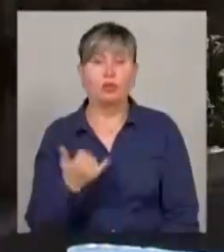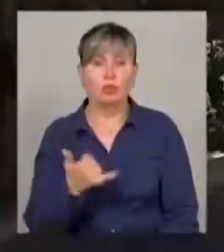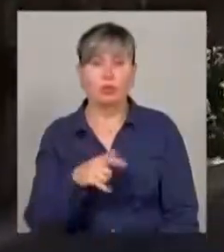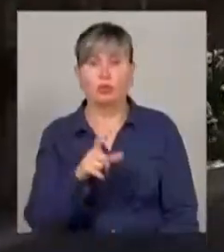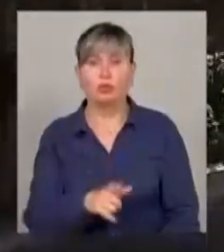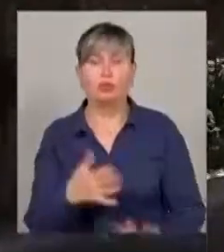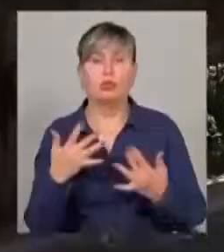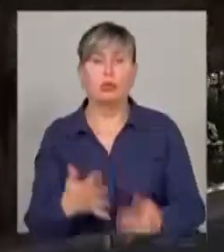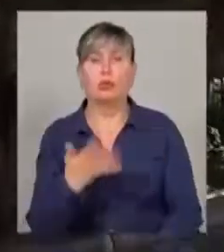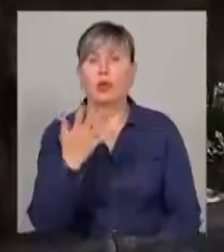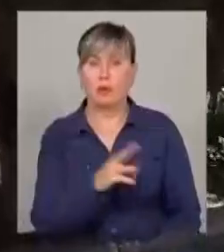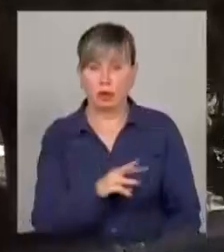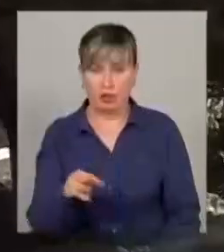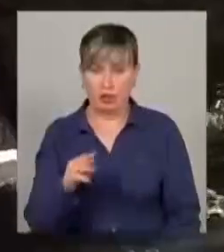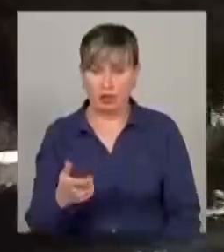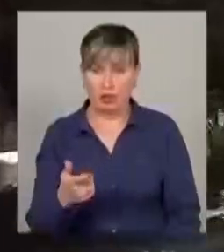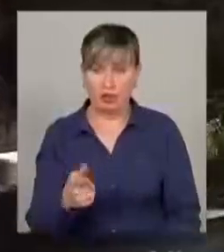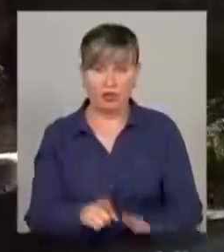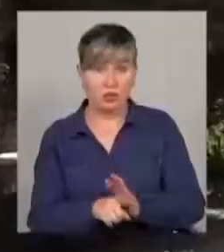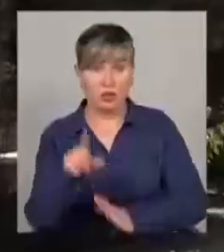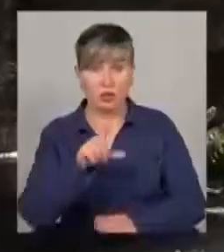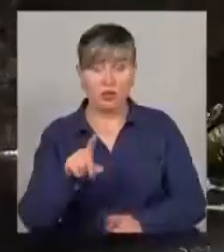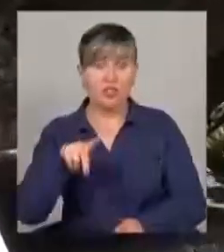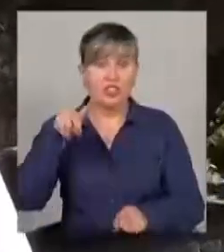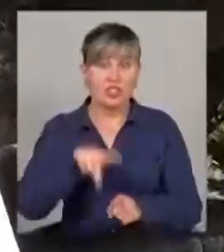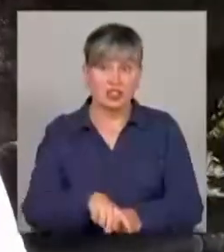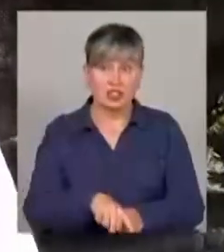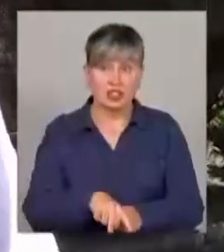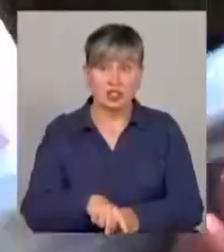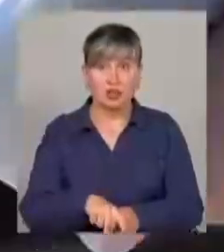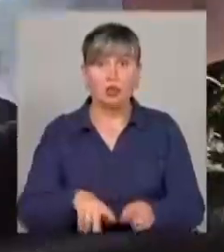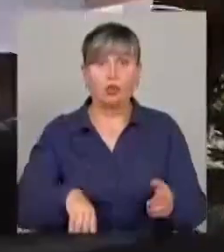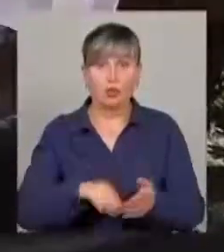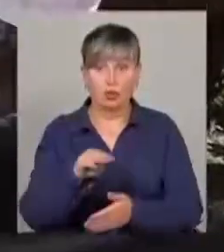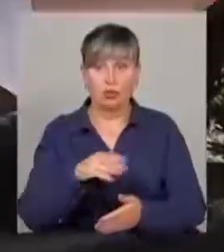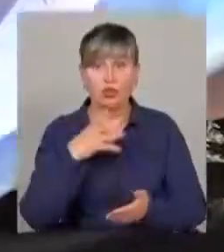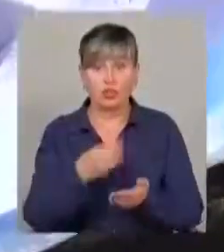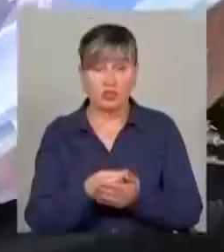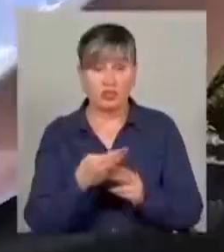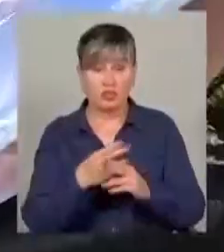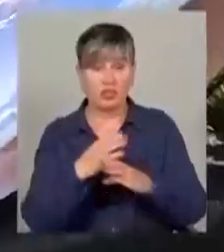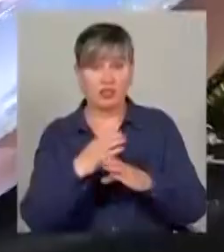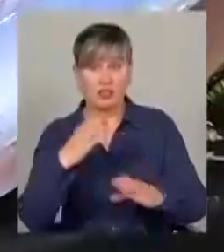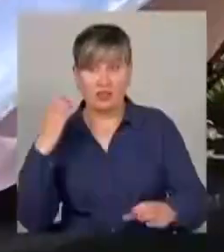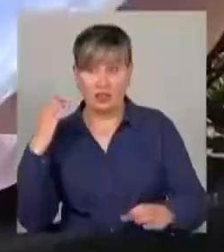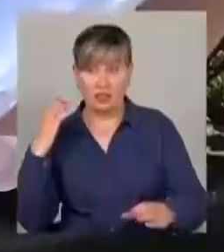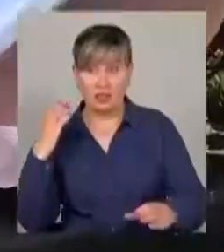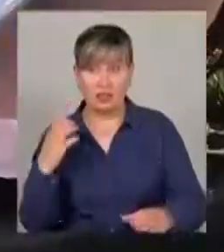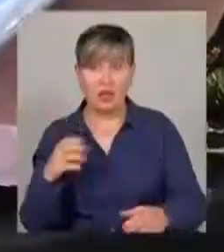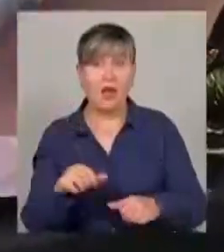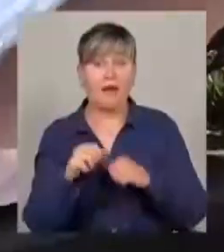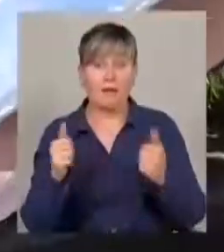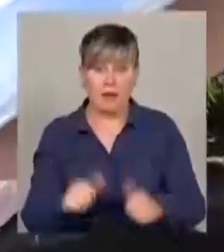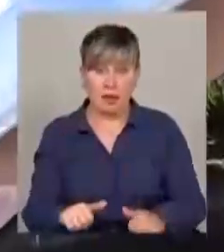5 миллионов тенге. То есть сперва людей заставили перекупить свои железные вот эти контейнера,